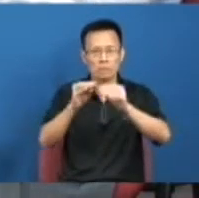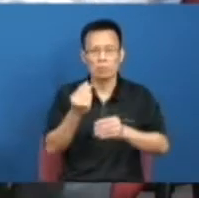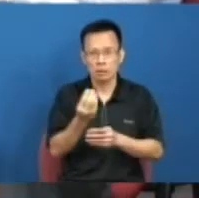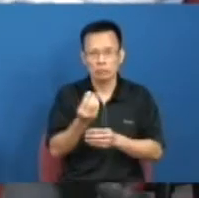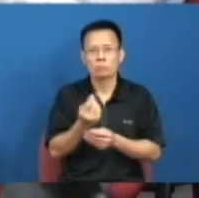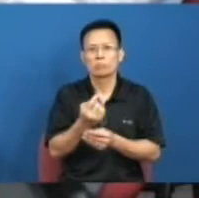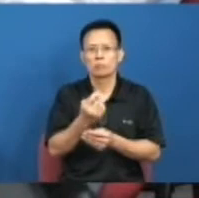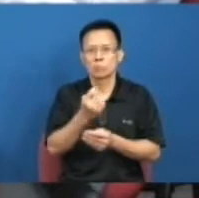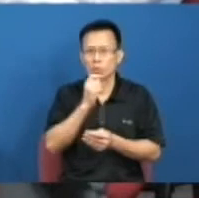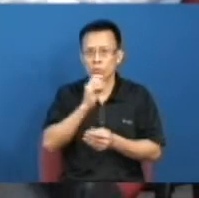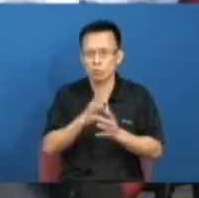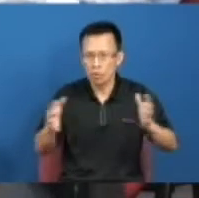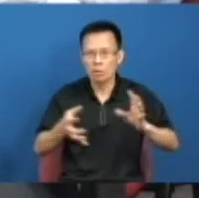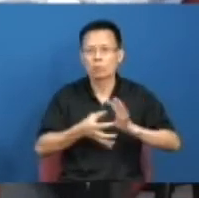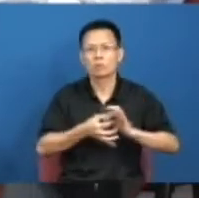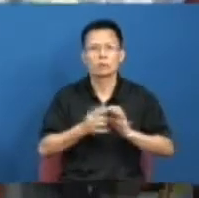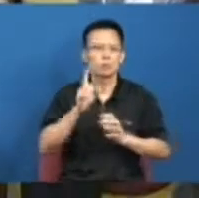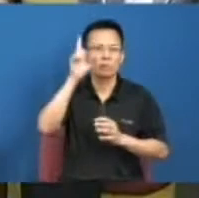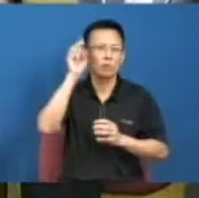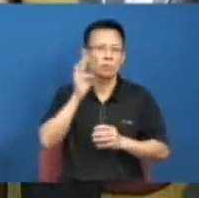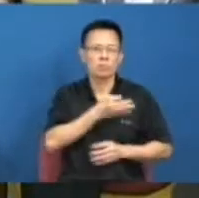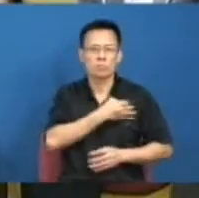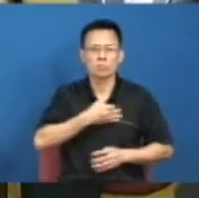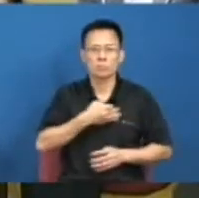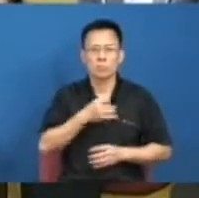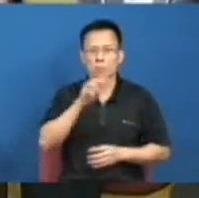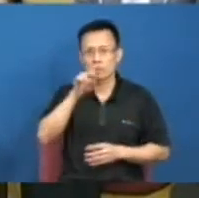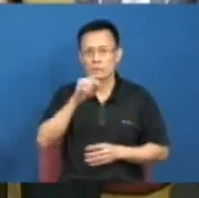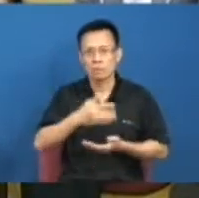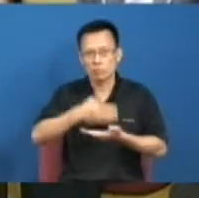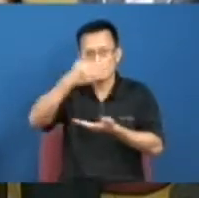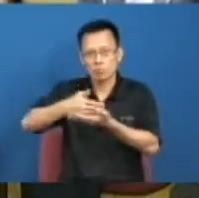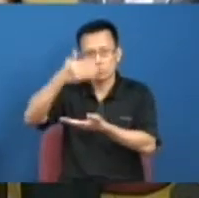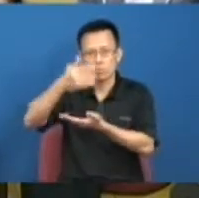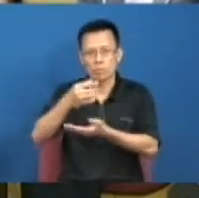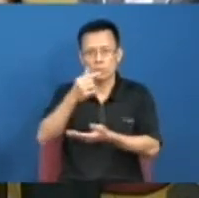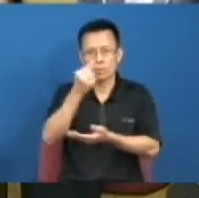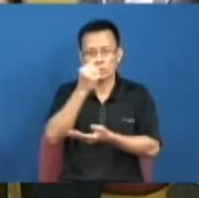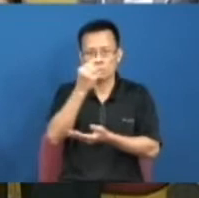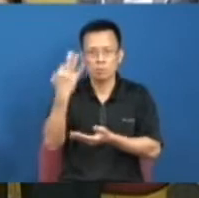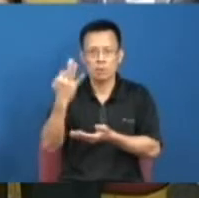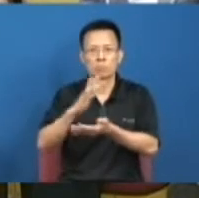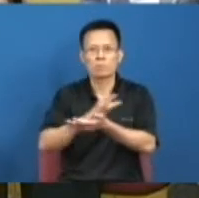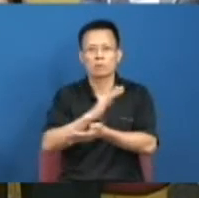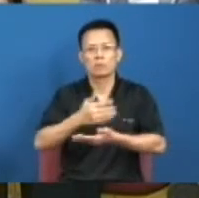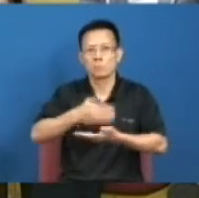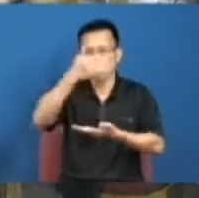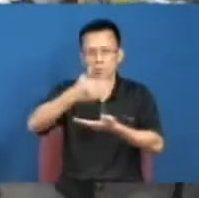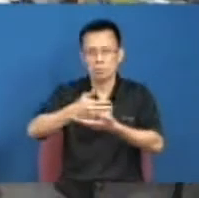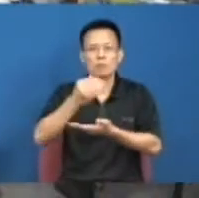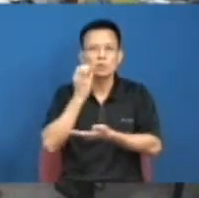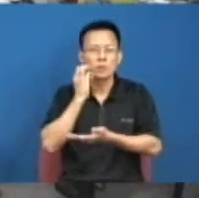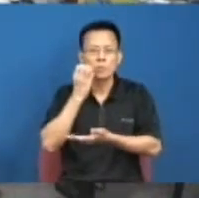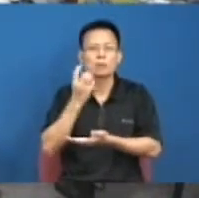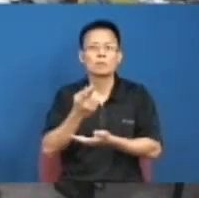的質素很大關係。 我們好像上個禮拜三剛剛看了一個屋邨的，好像只有13年樓齡而已。 是的，所以正